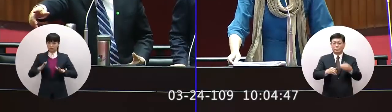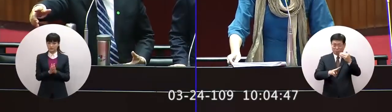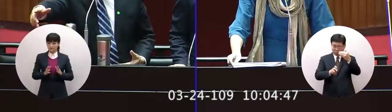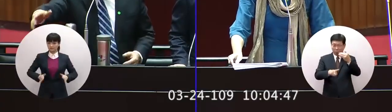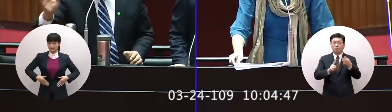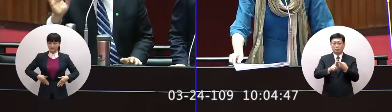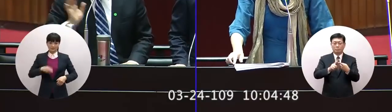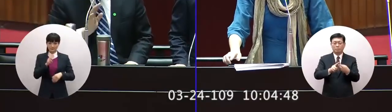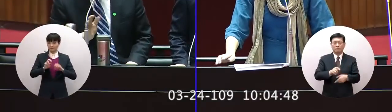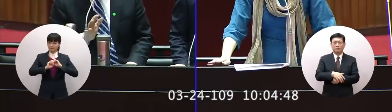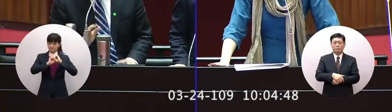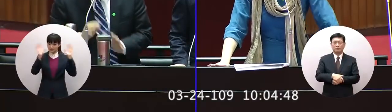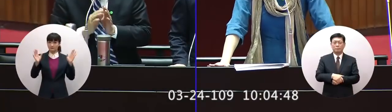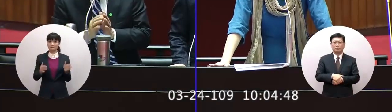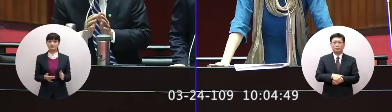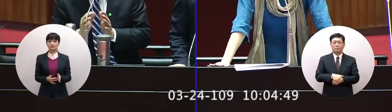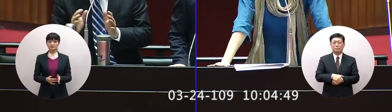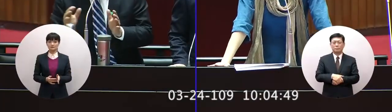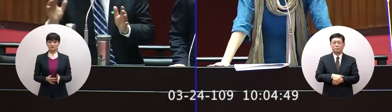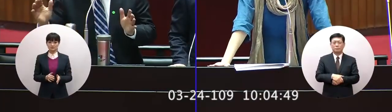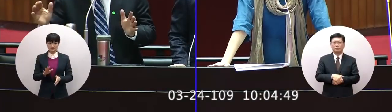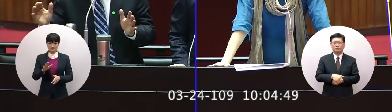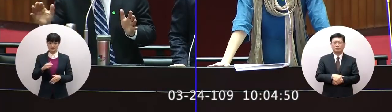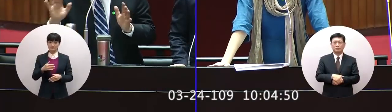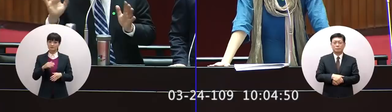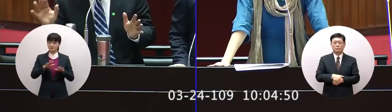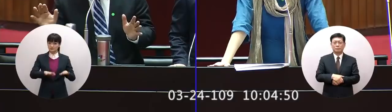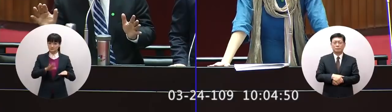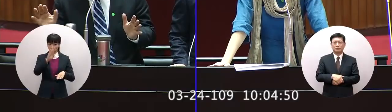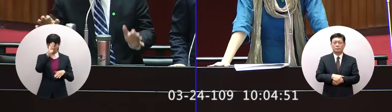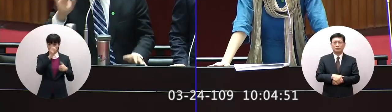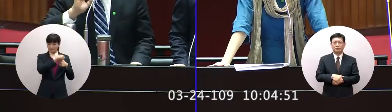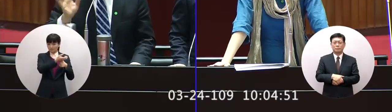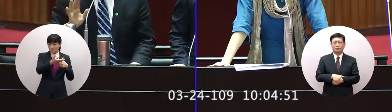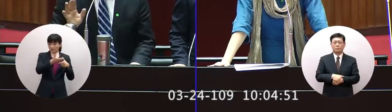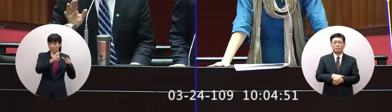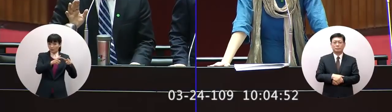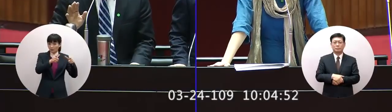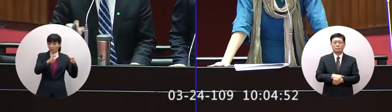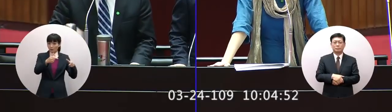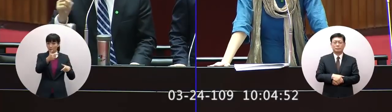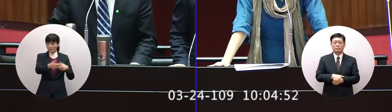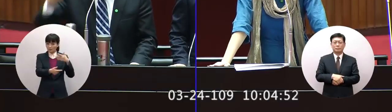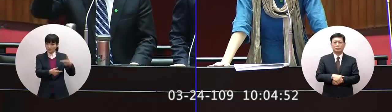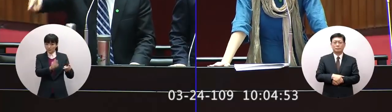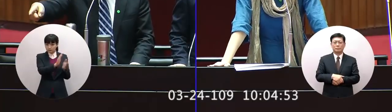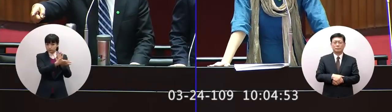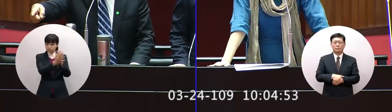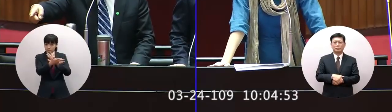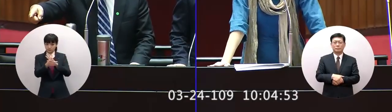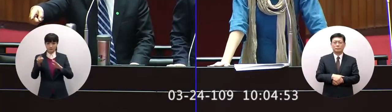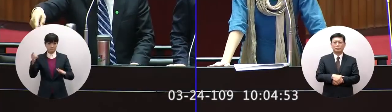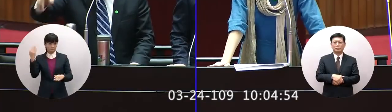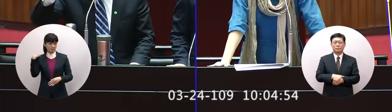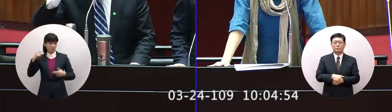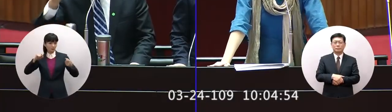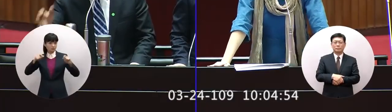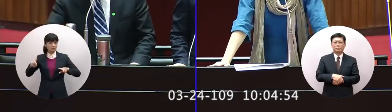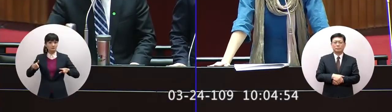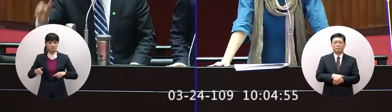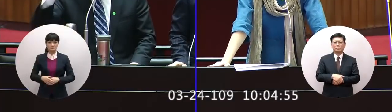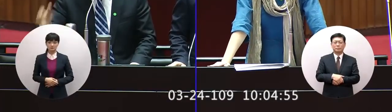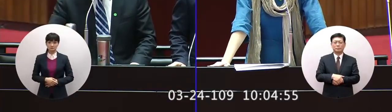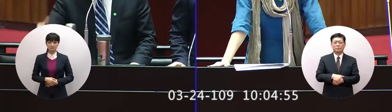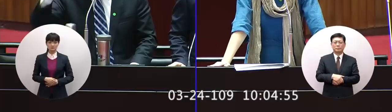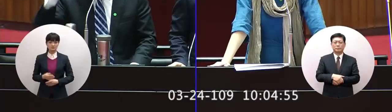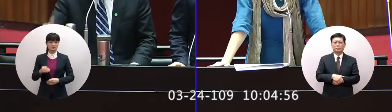急命令， 是 跟这个疫情一步一步严重的发展是不太一样，所以那时候紧急命令，那